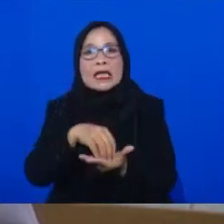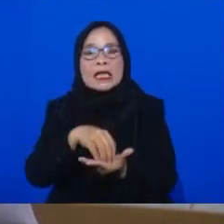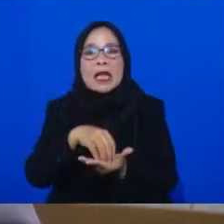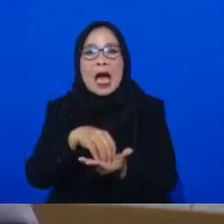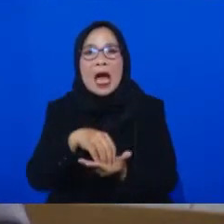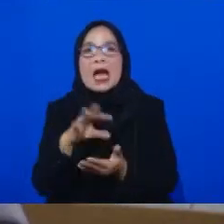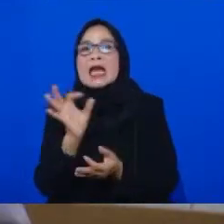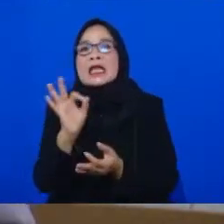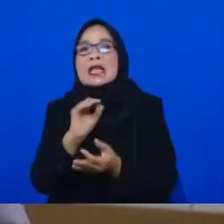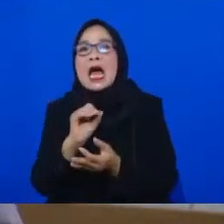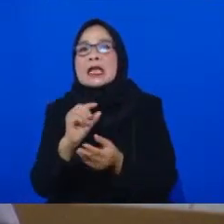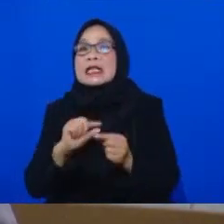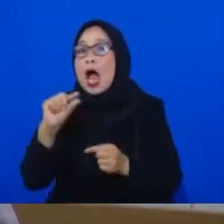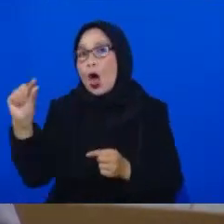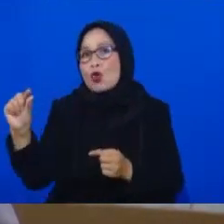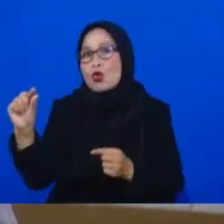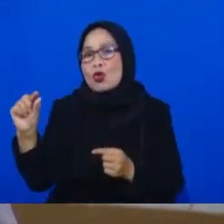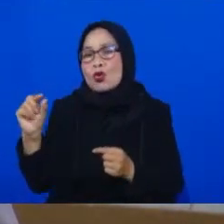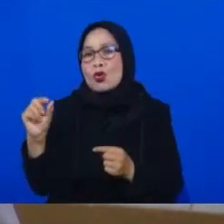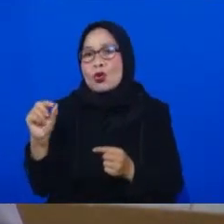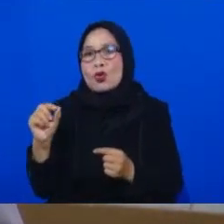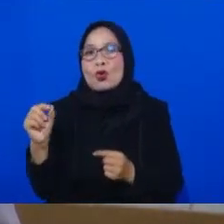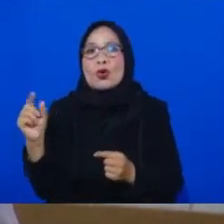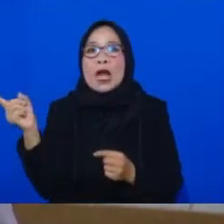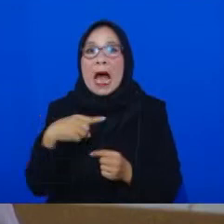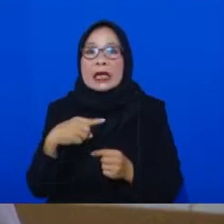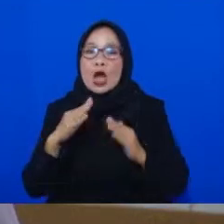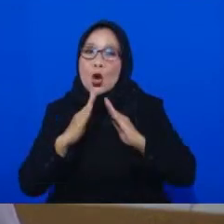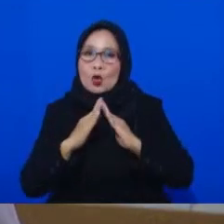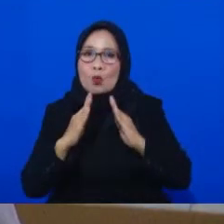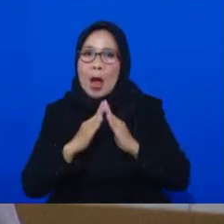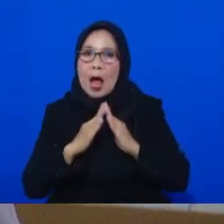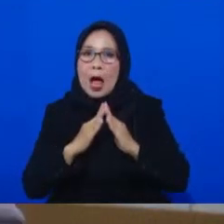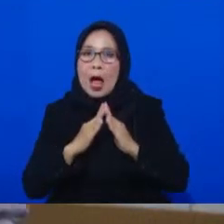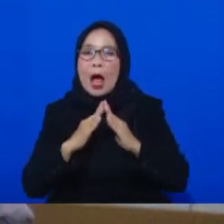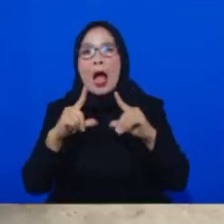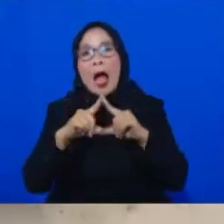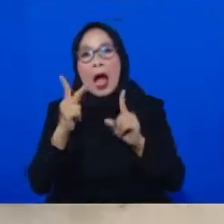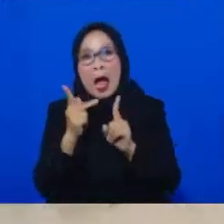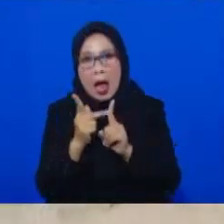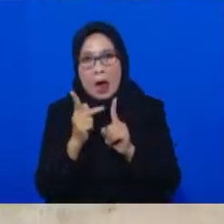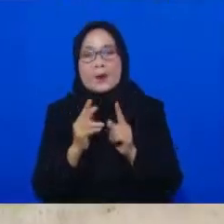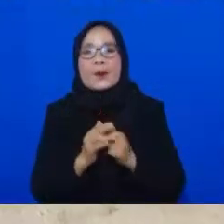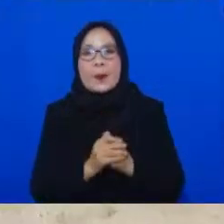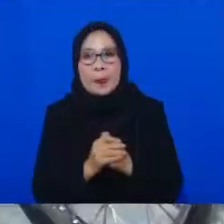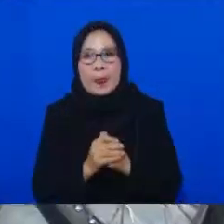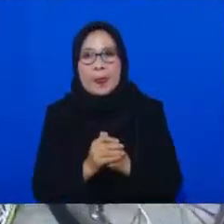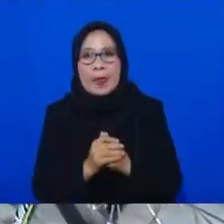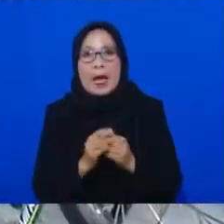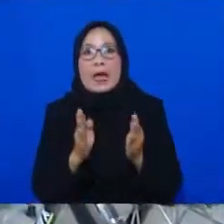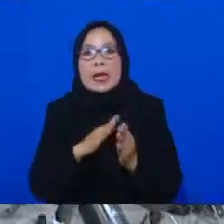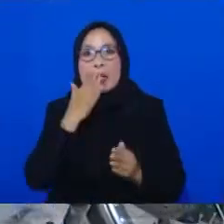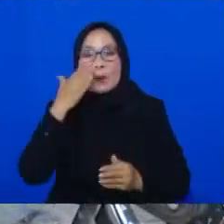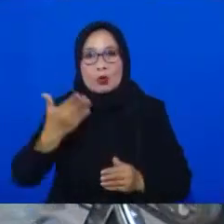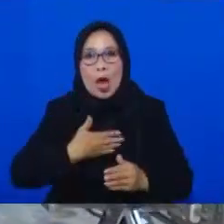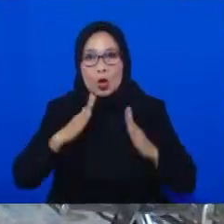tidak jauh dari rumah saudara AH. Ini yang kita dalami. Dengan kepemilikan rumah